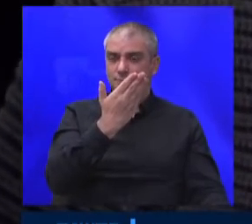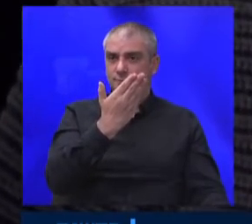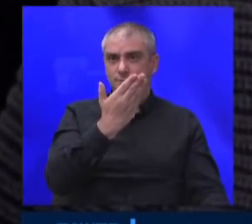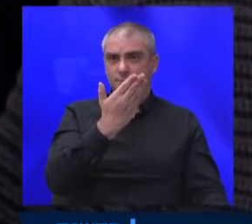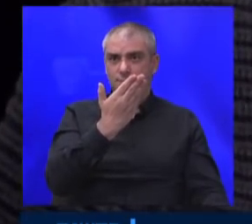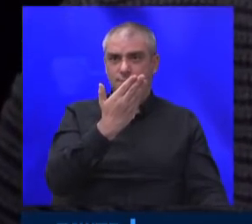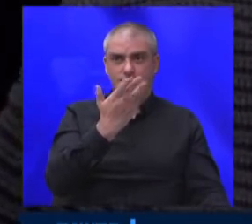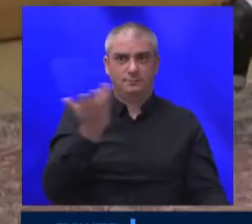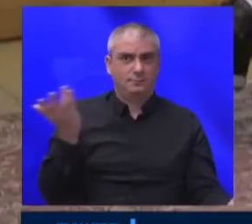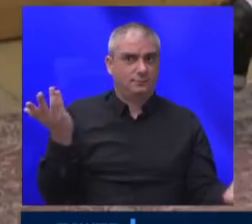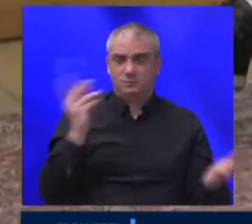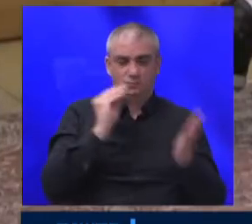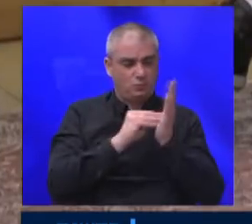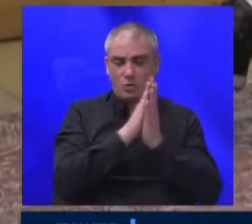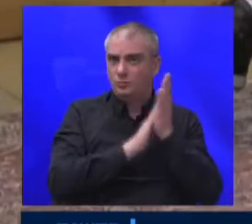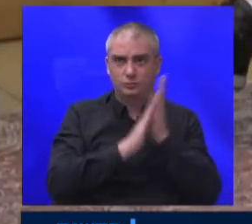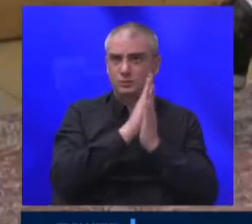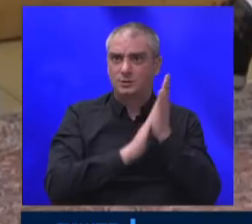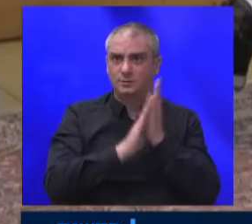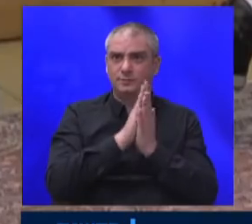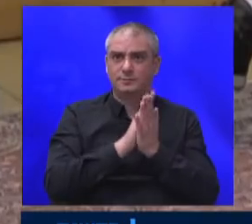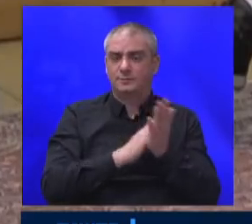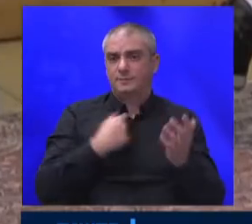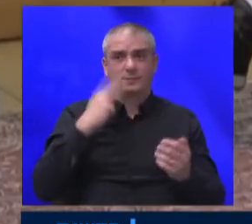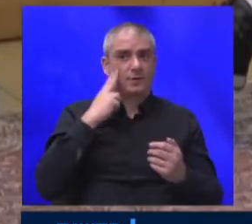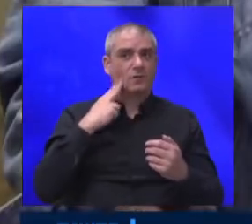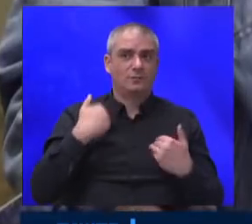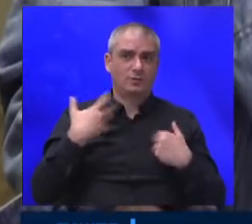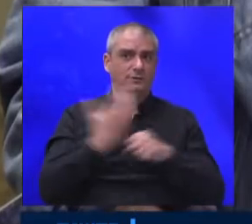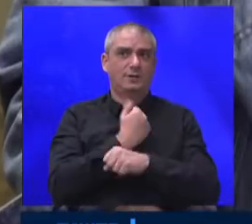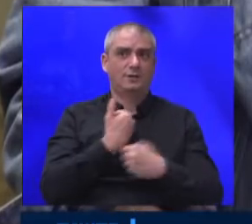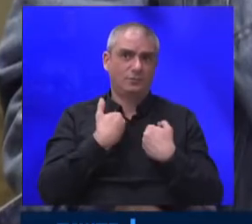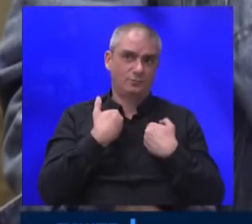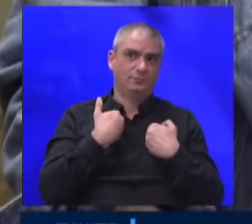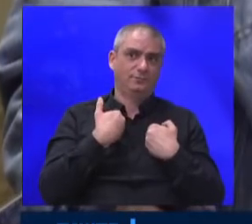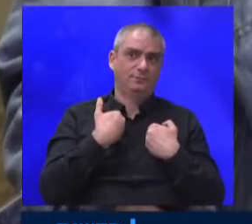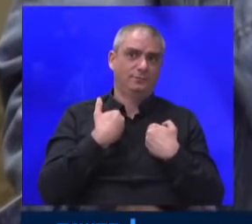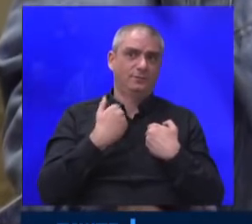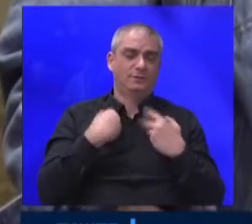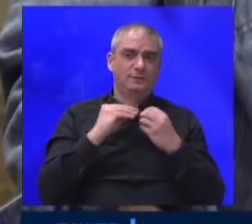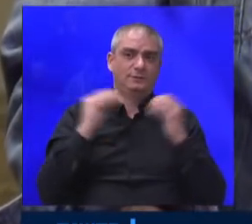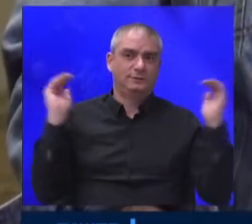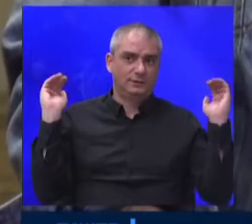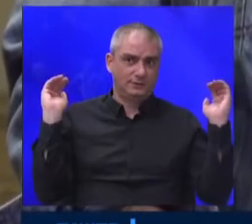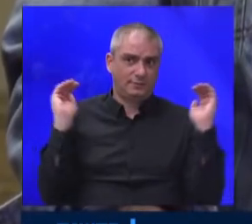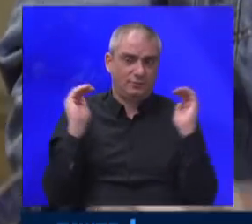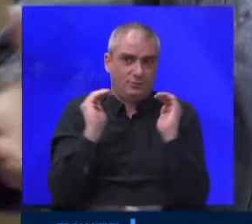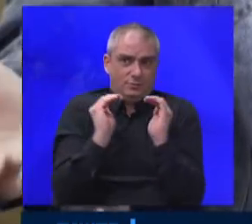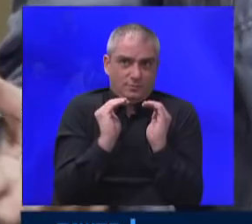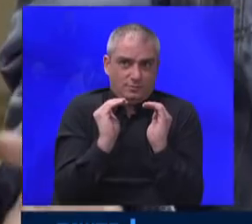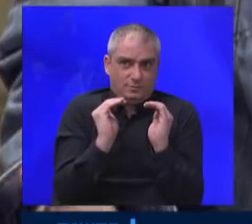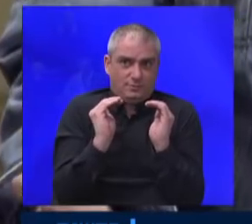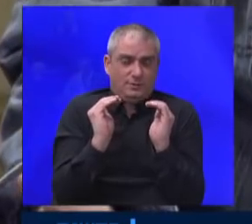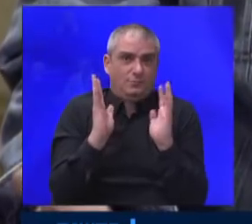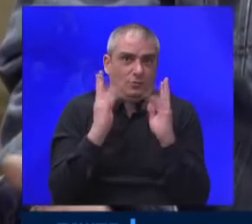זה לא מוזכר. זה לא מוזכר. כן, אנחנו נבוכים בזה שזכינו. אנחנו אומנם צמצמנו בצורה כאילו משמעותית, אבל